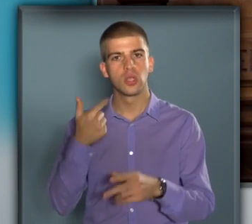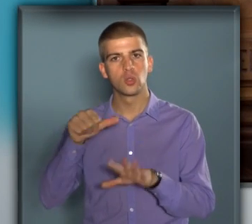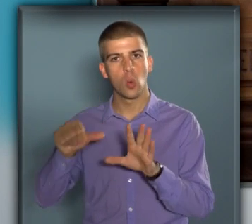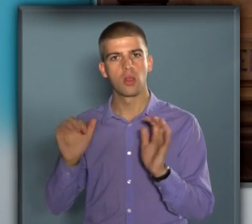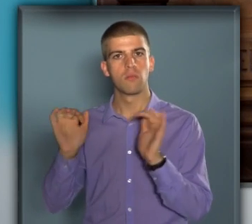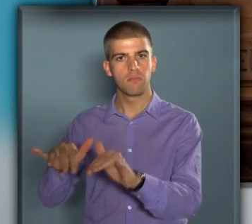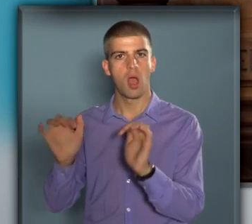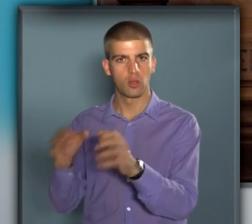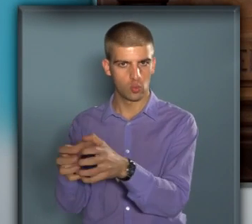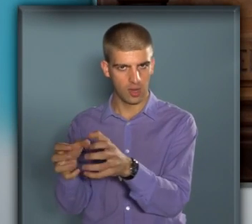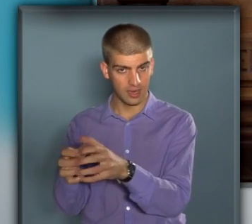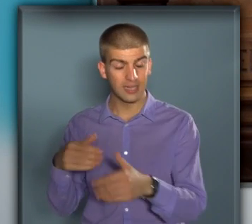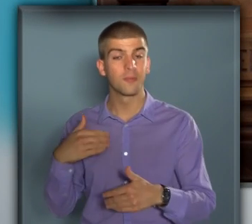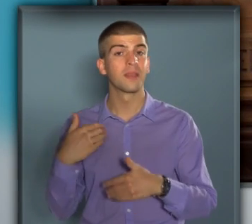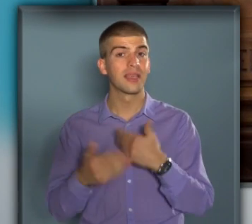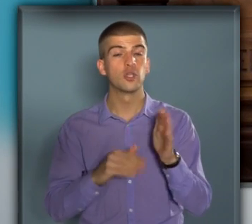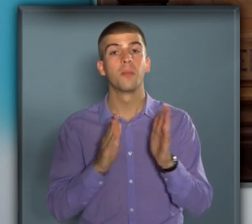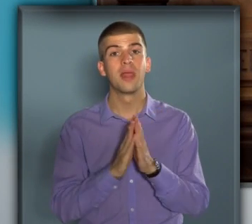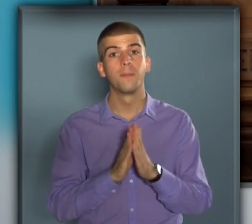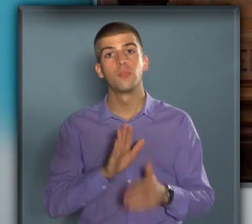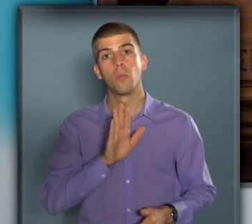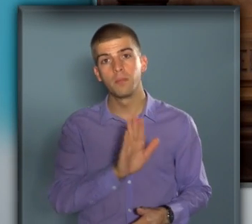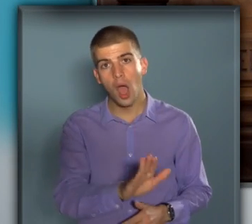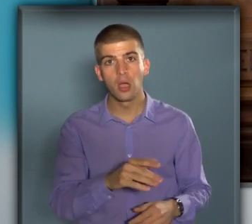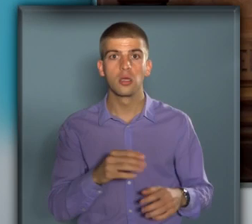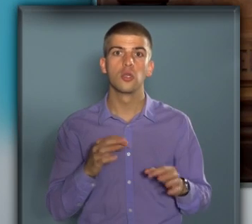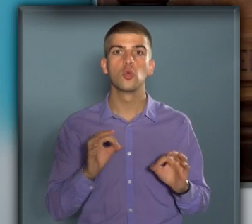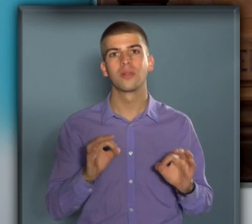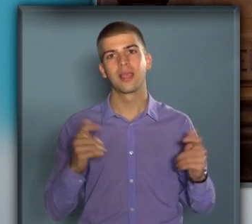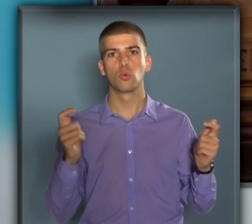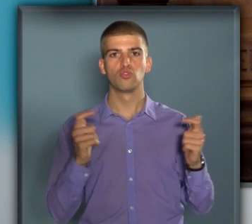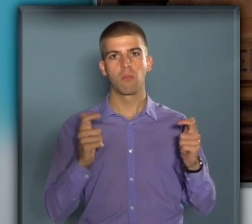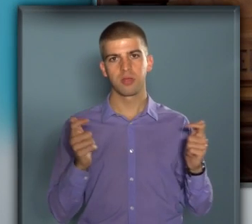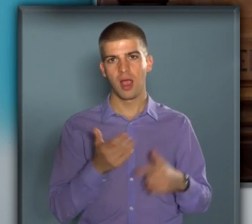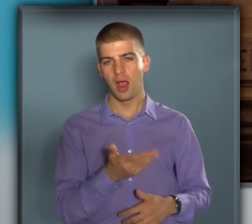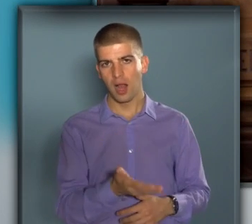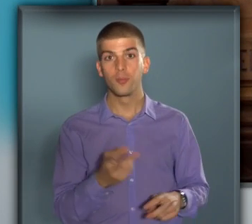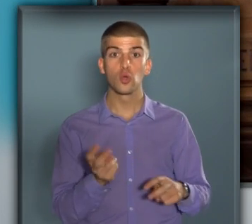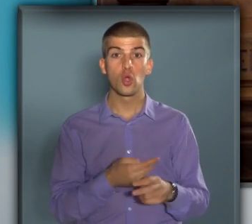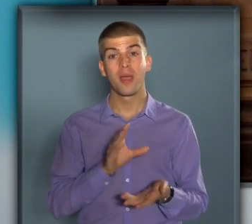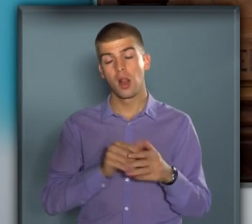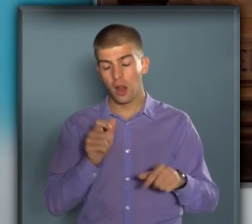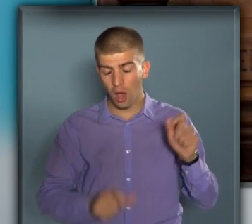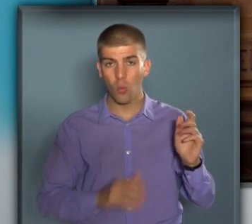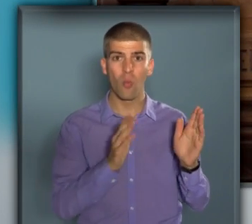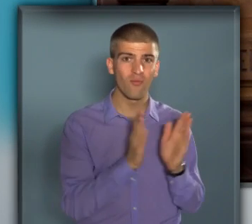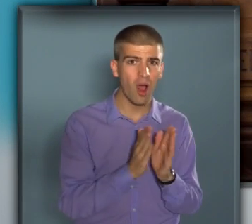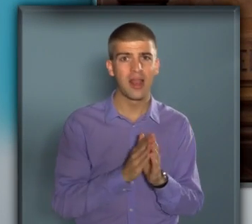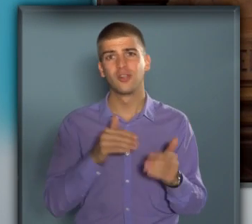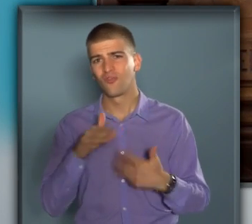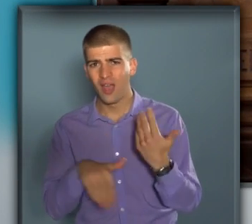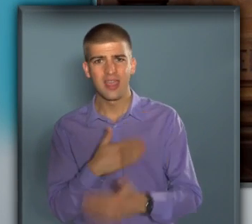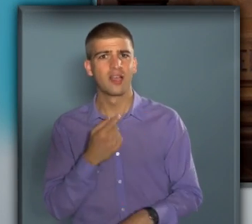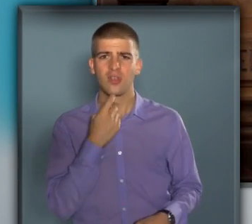össze a hívek, majd a templom javára tartott jótékonysági bálon Kőbánya lakói vallás és nyelvi